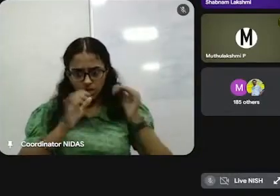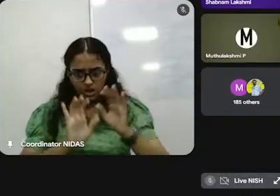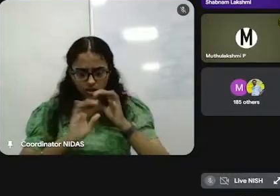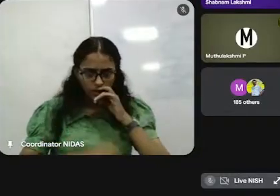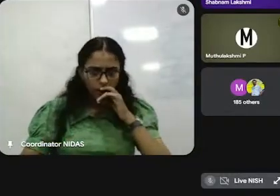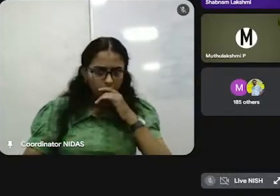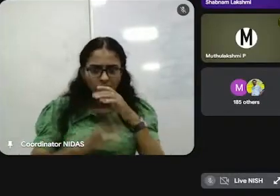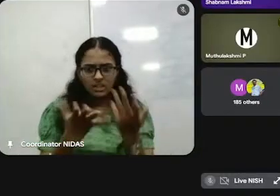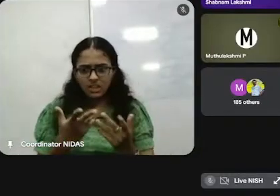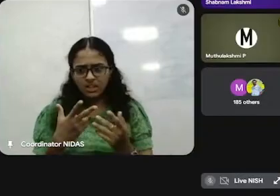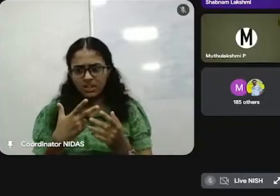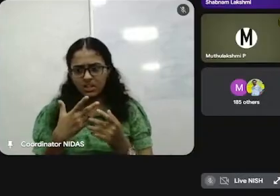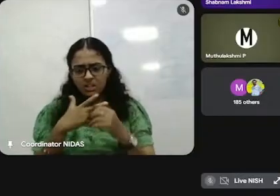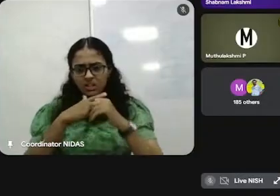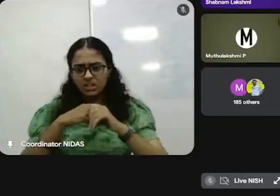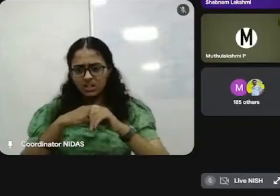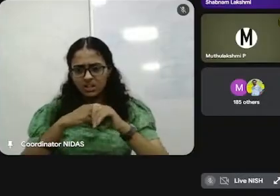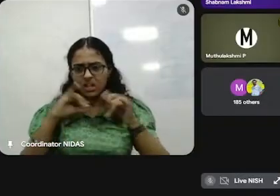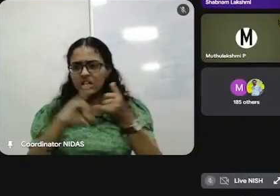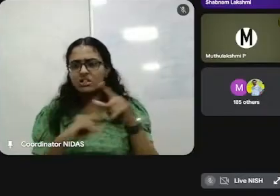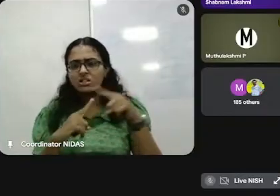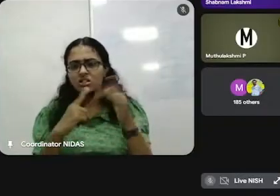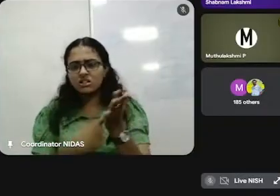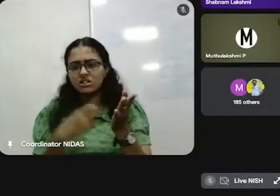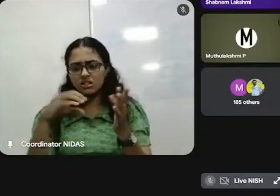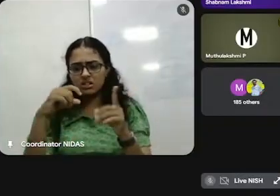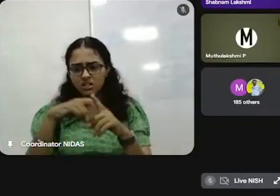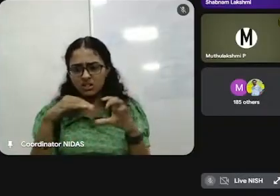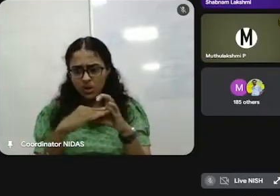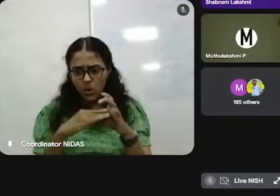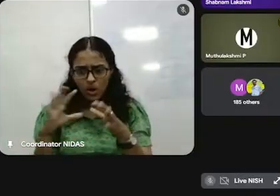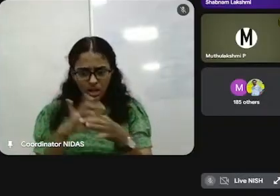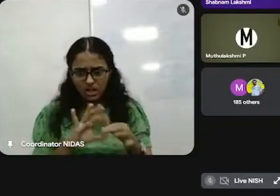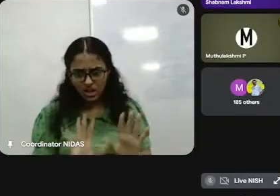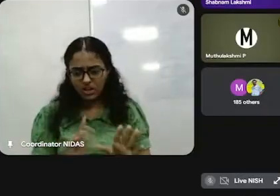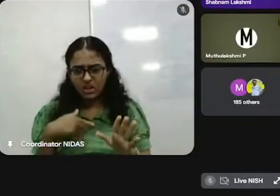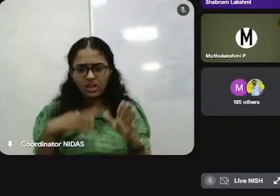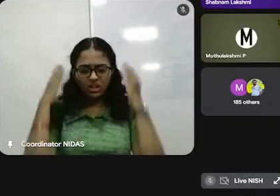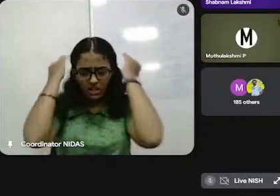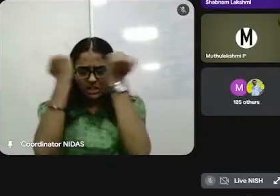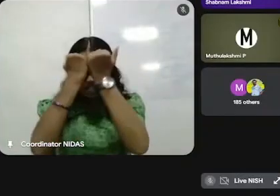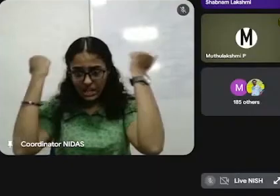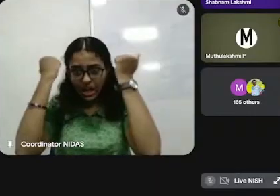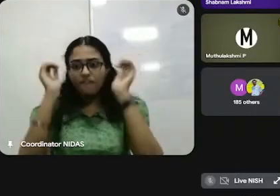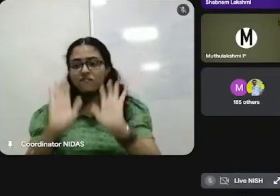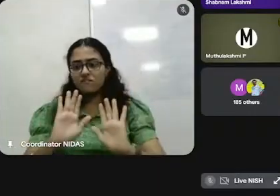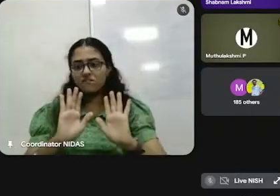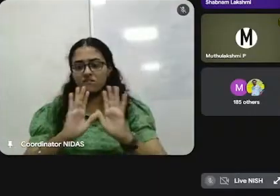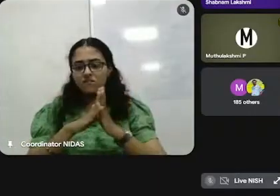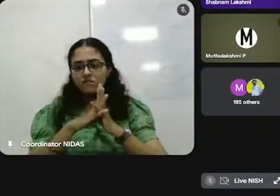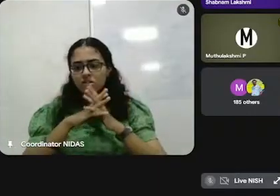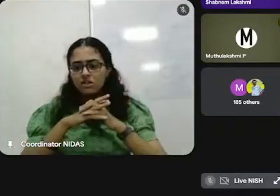ഇത് എന്തെങ്കിലും സ്ട്രോക്ക് ആയിട്ട് എന്തെങ്കിലും റിലേറ്റഡ് ആണോ? ഞാൻ മനസ്സിലാക്കിയെടുത്തോളം ഞാൻ ആ ഷാള് വെച്ച് കെട്ടിയോണ്ടാണ്